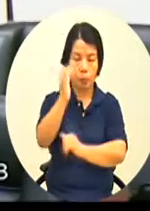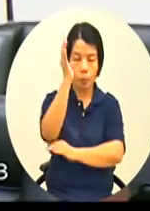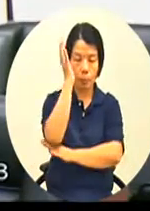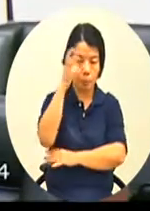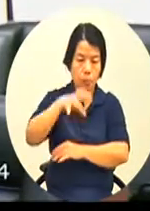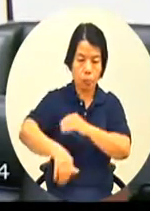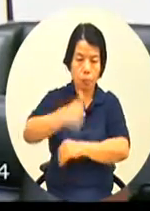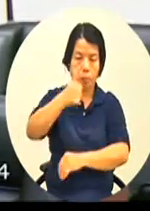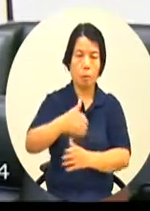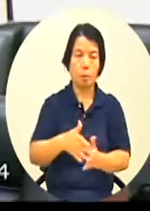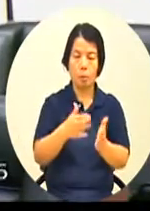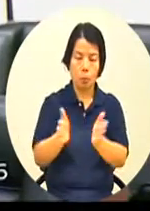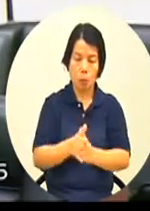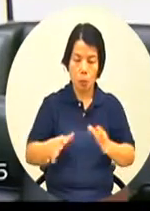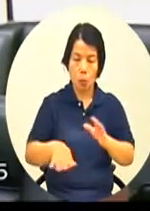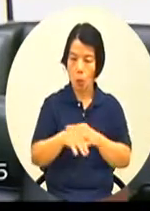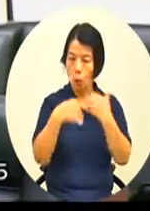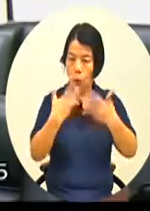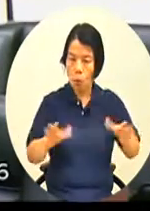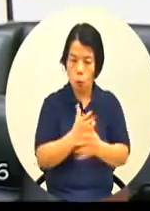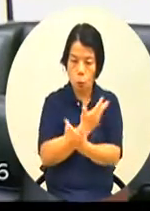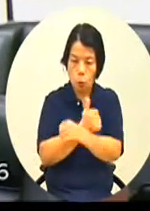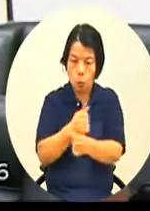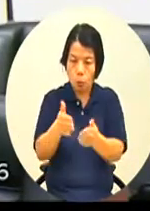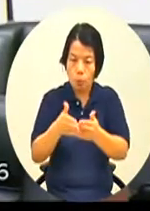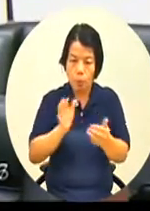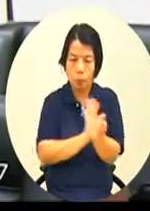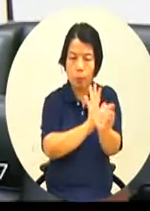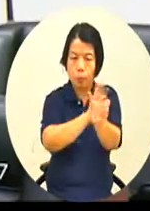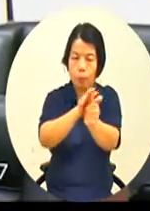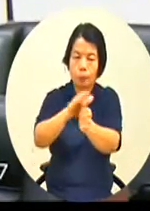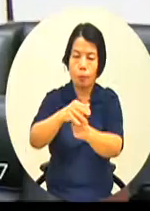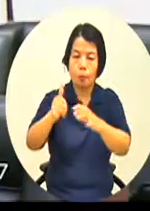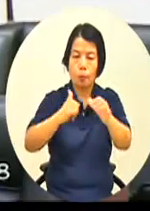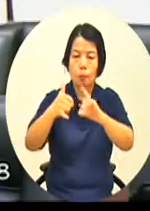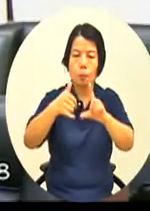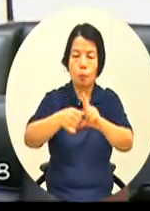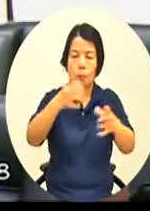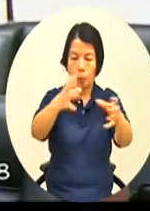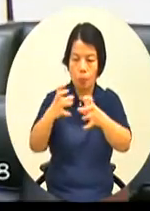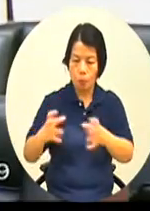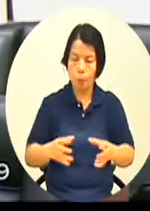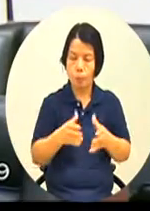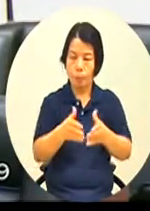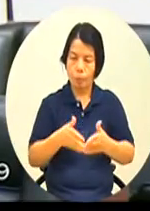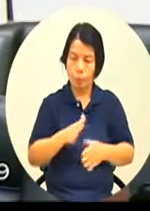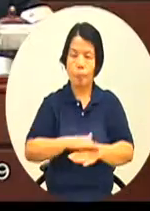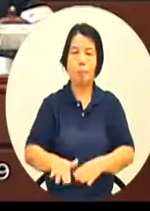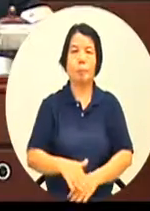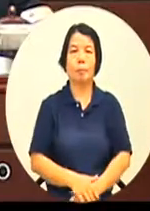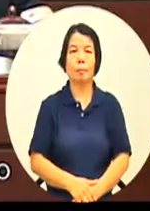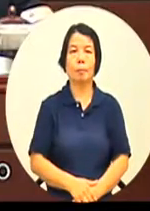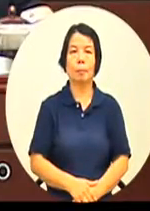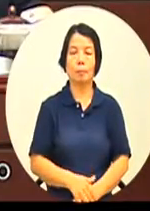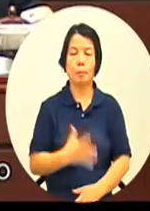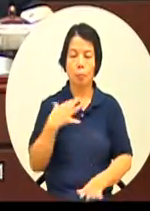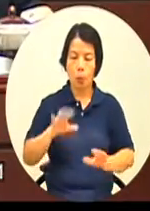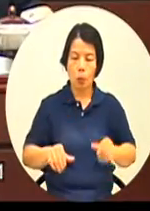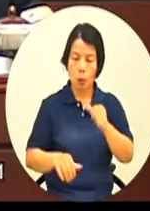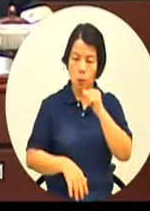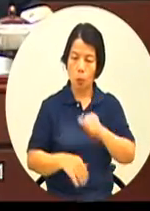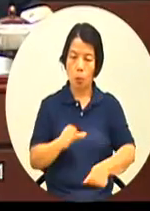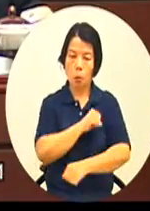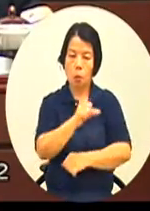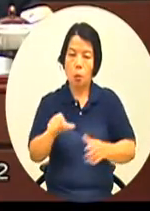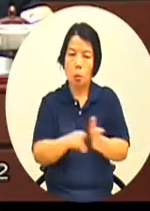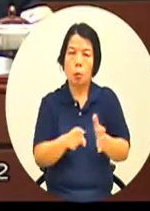色，你有更大的空间跟更多的想法可以推在更多的社区，我是期待你可以做这样的事情。 所以我们在这一次我们在礼拜五的时候也会透